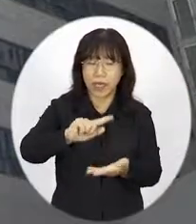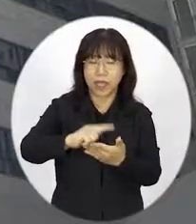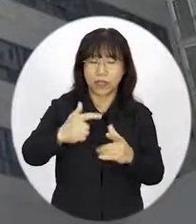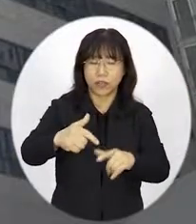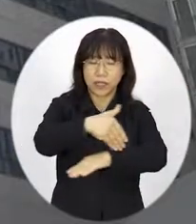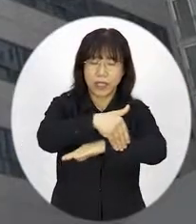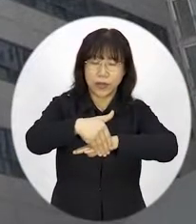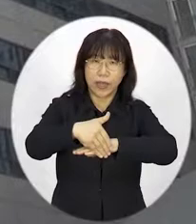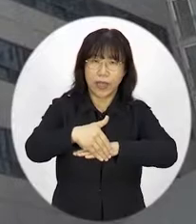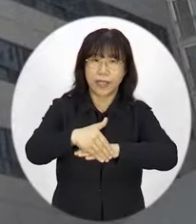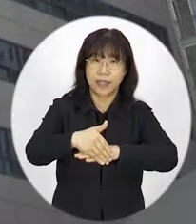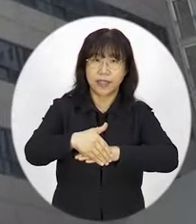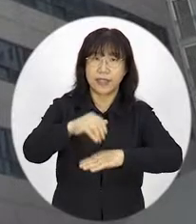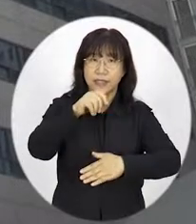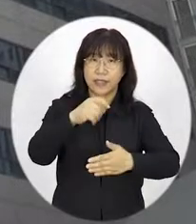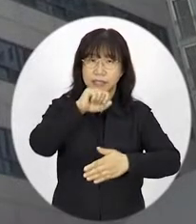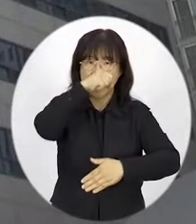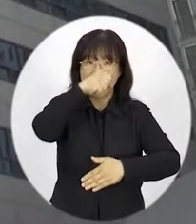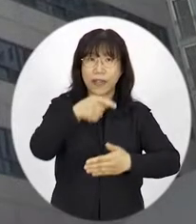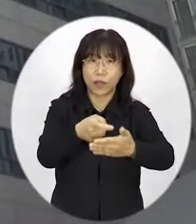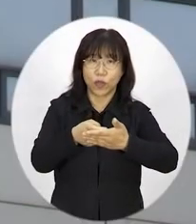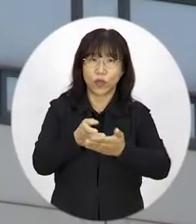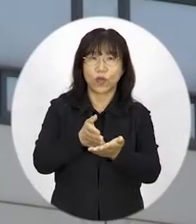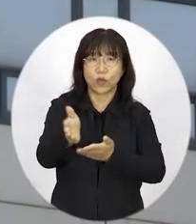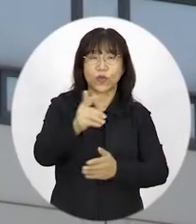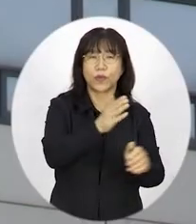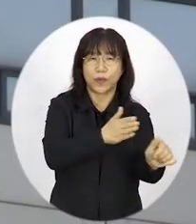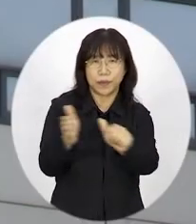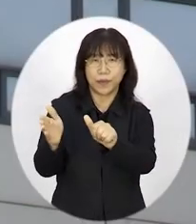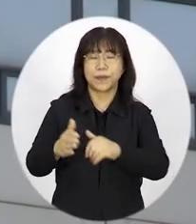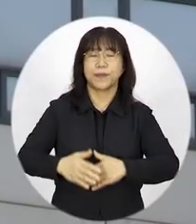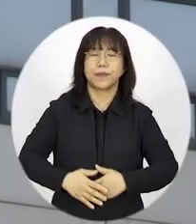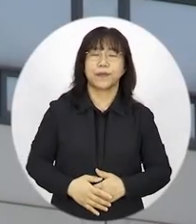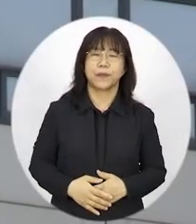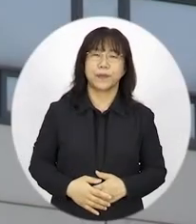자세한 사항은 강서구청 기획예산과 로 문의하면 됩니다